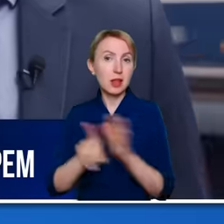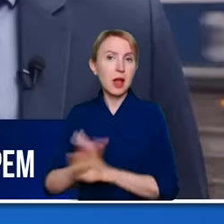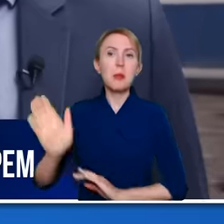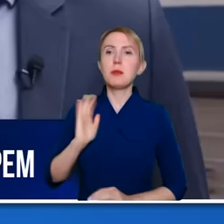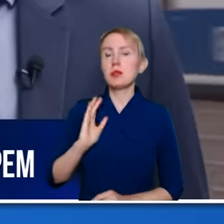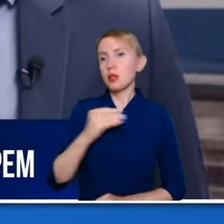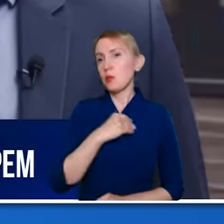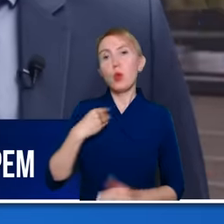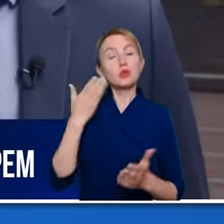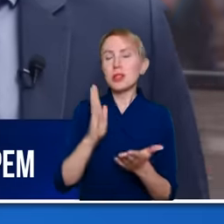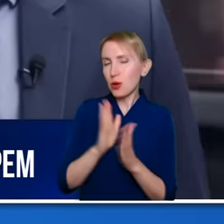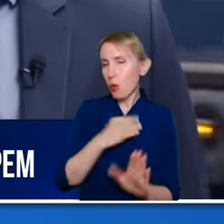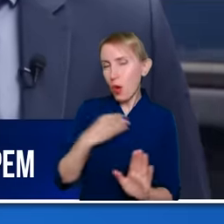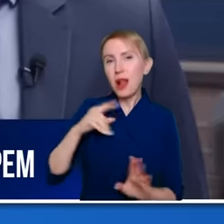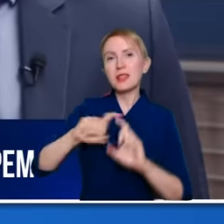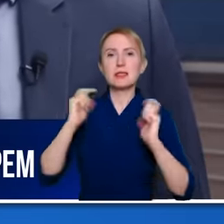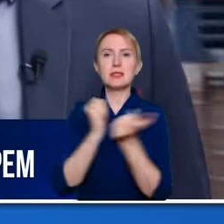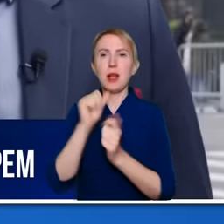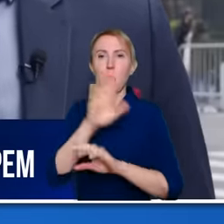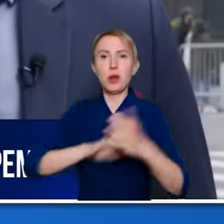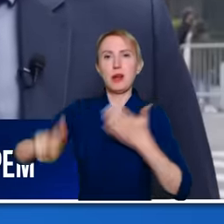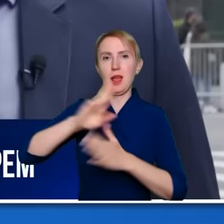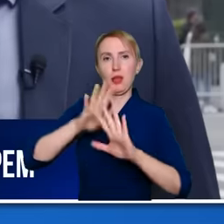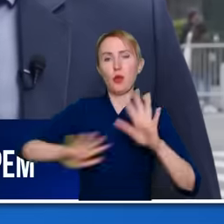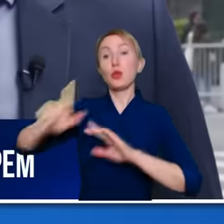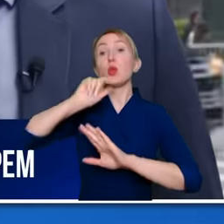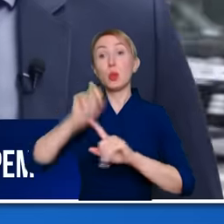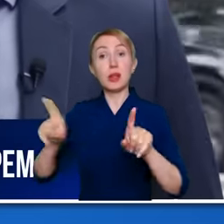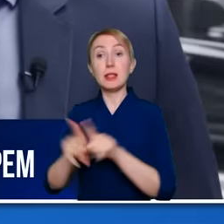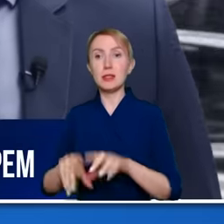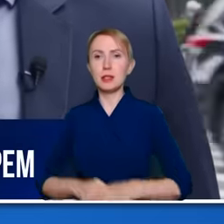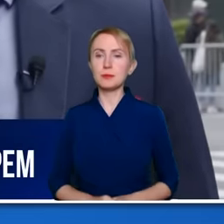bezpieczeństwa już nie tylko Polski, ale całego naszego regionu i oczywiście Ukrainy?